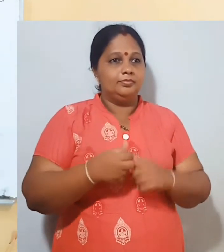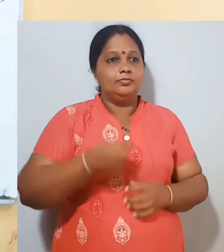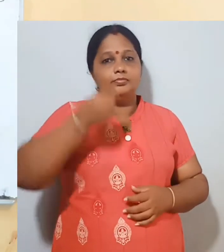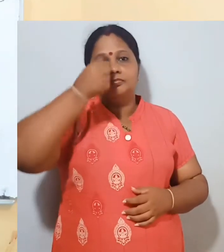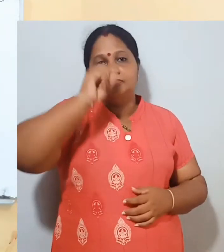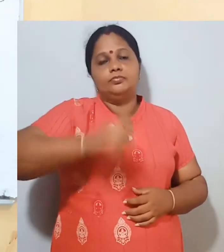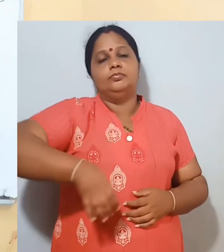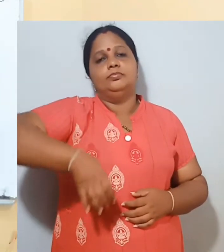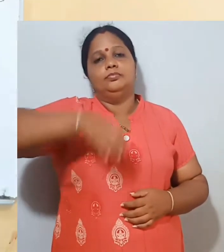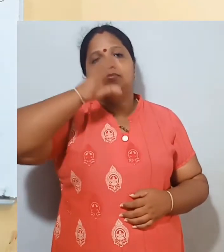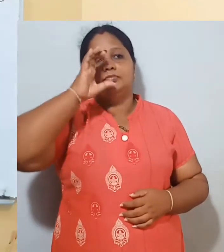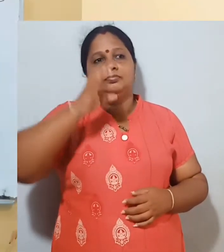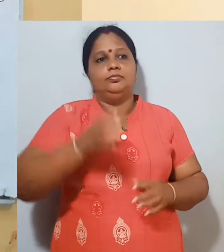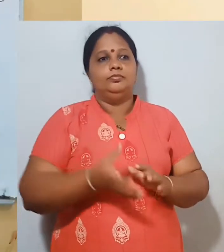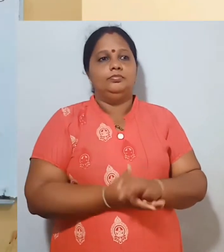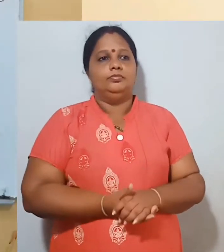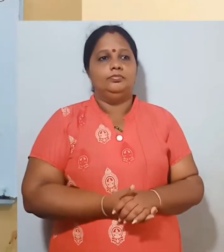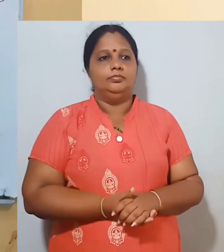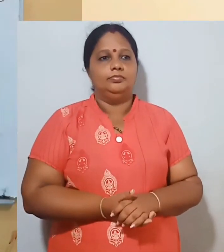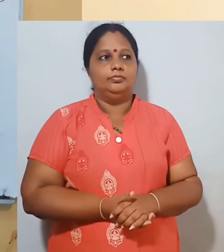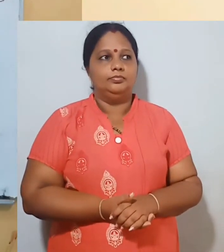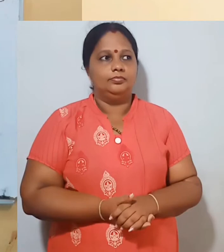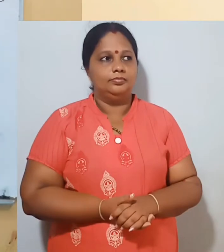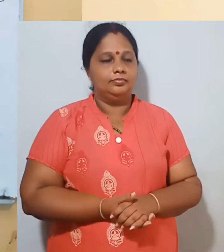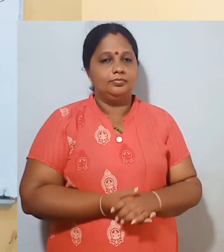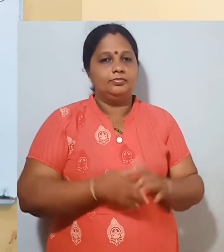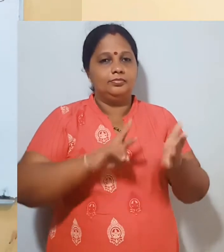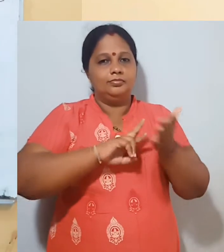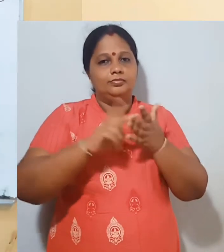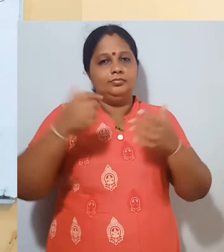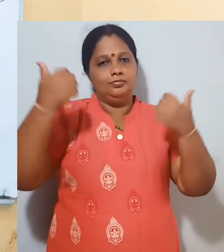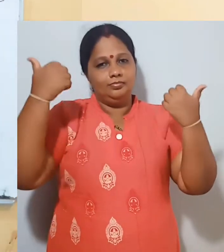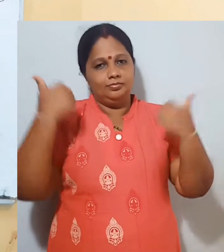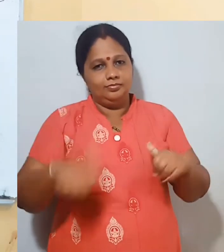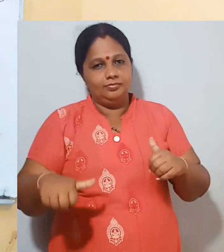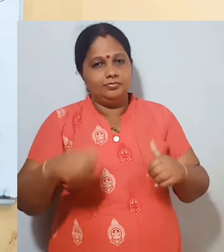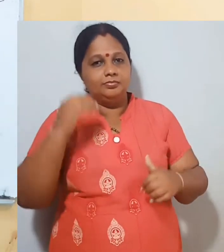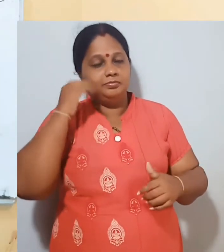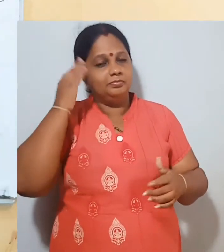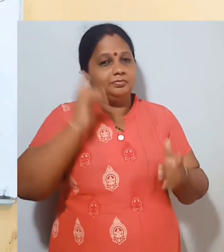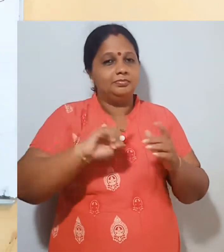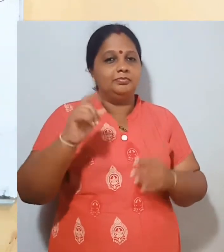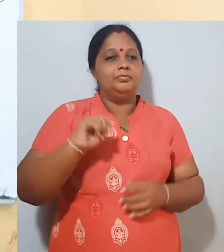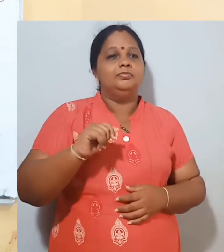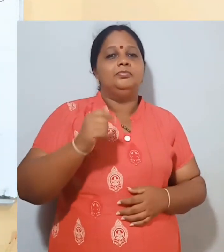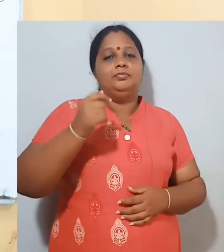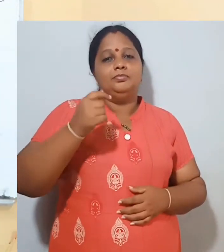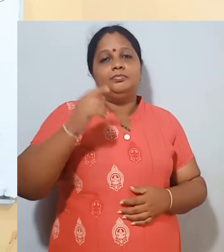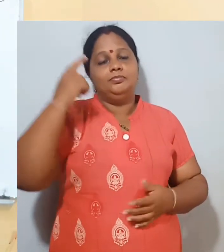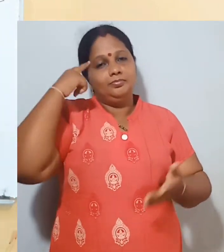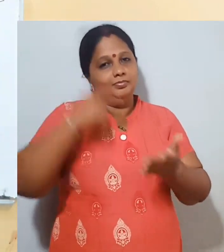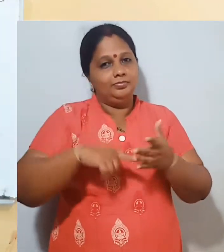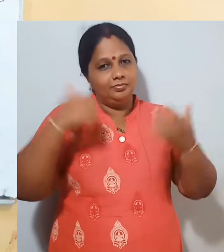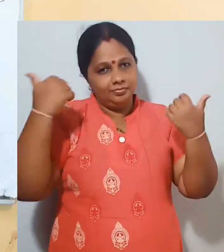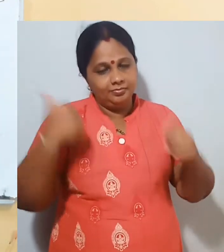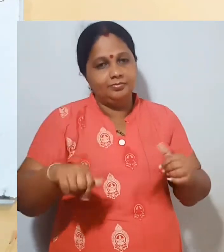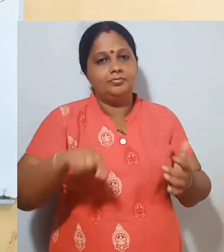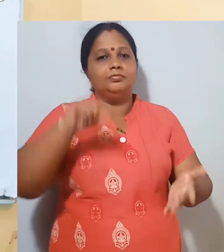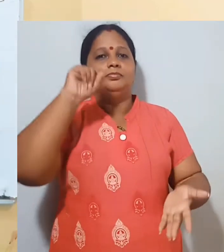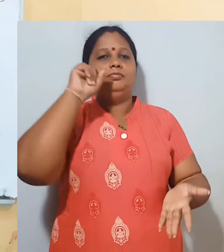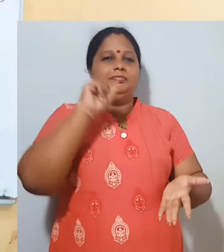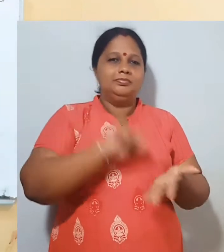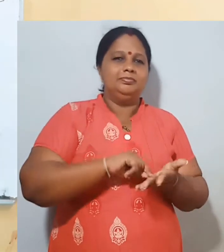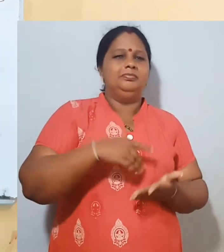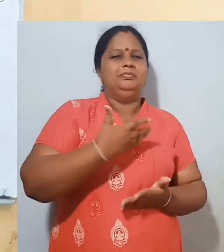குடிக்கிறது. ரைட்? காதல் தோல்வி, எக்ஸாம் தோல்வி, ட்ரக்தி, கடன் தொல்லை, அதுகள் அதை விட தவறுதலா